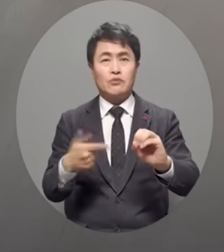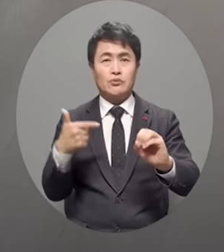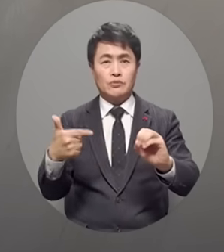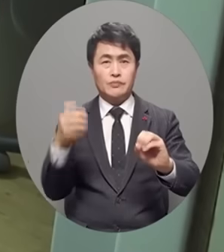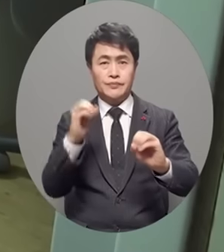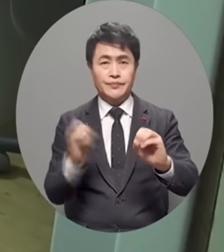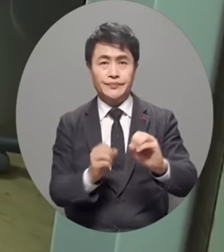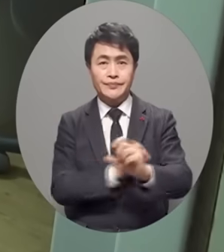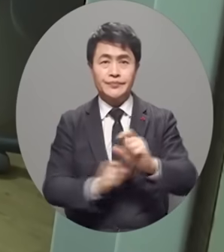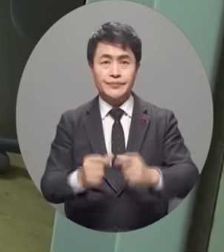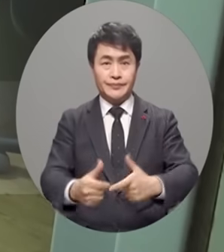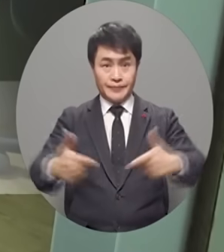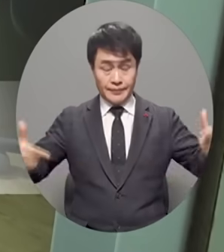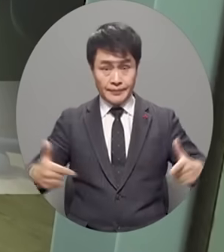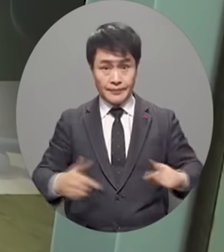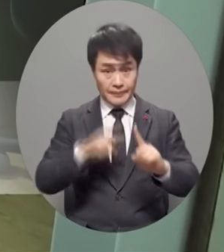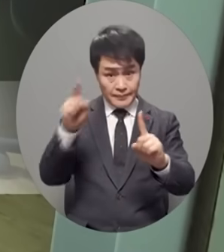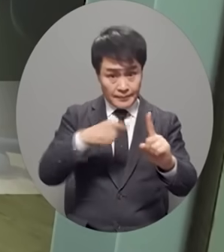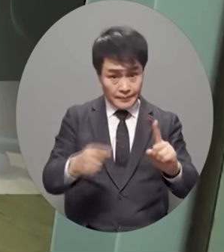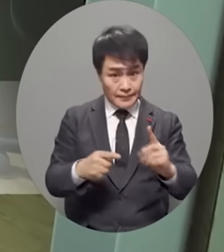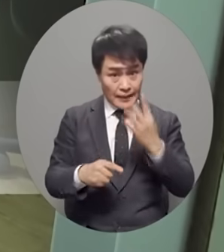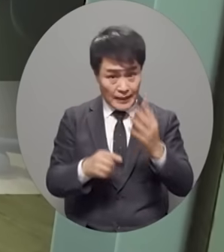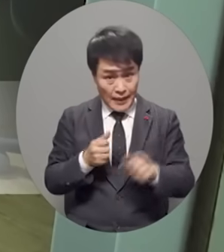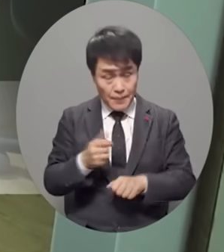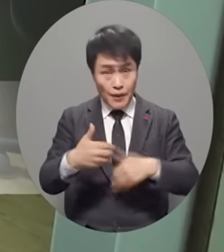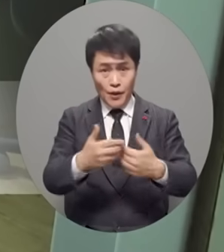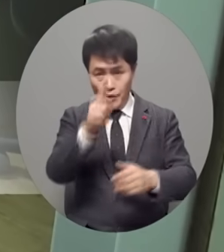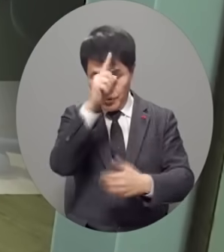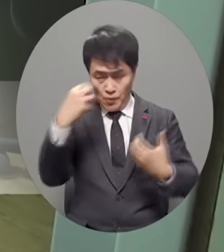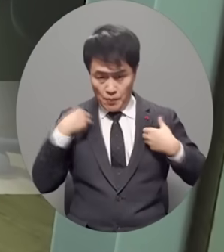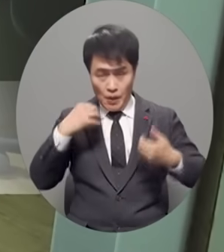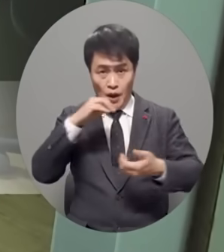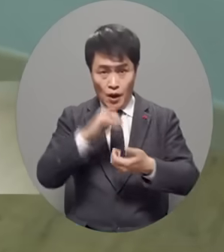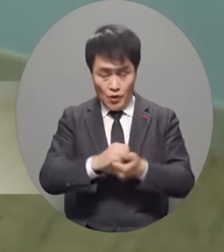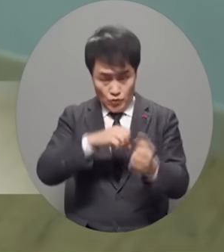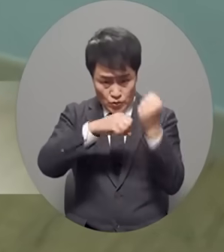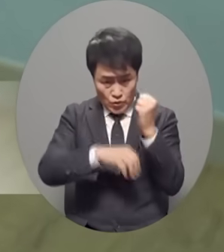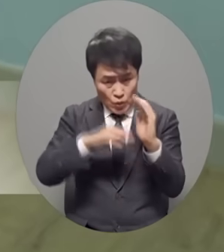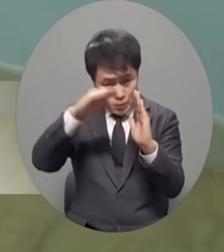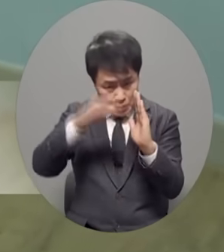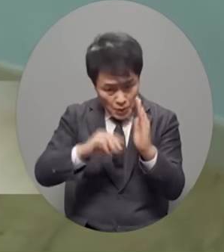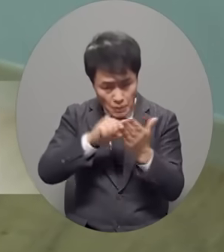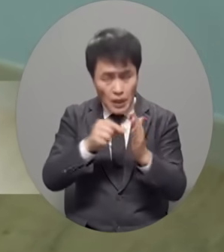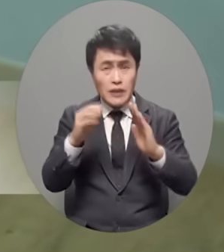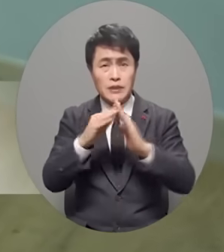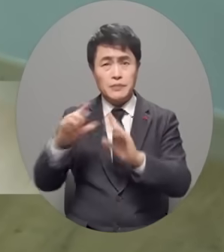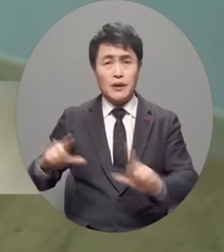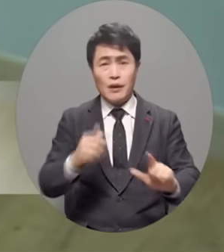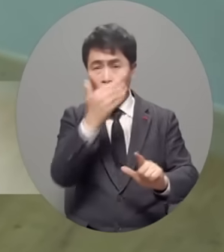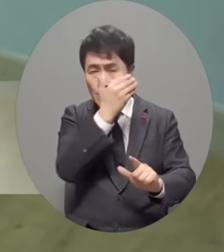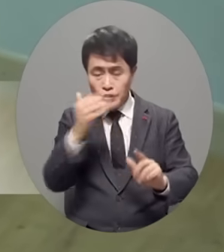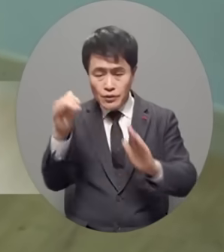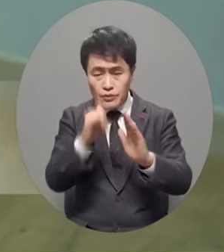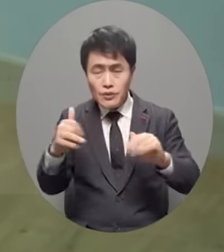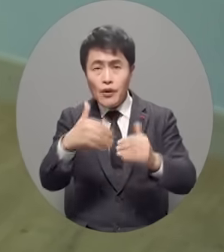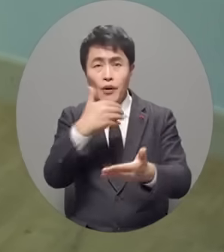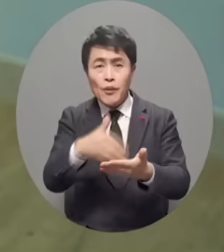늘었습니다. 1인당 4평, 정부가 정한 최저 주거 기준에도 못 미치는 집에 사는 청년 가구의